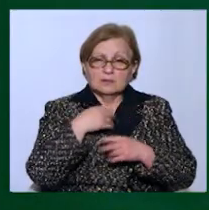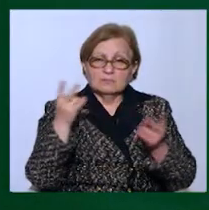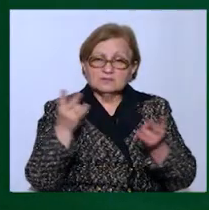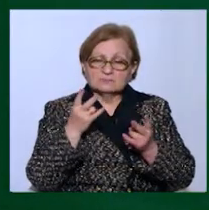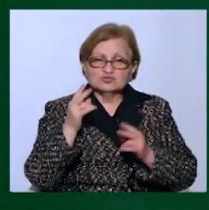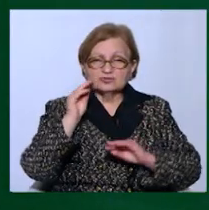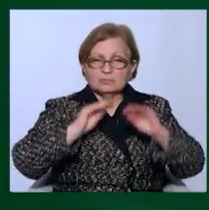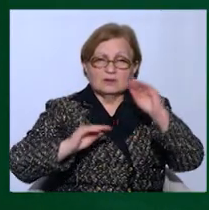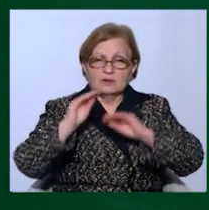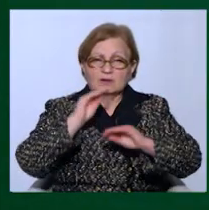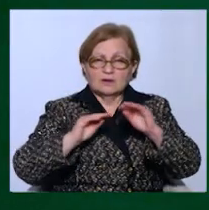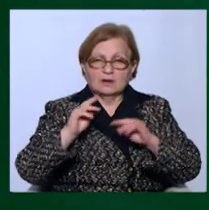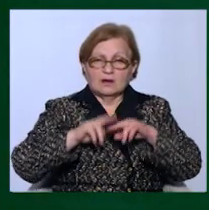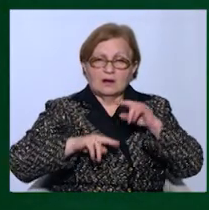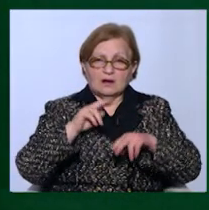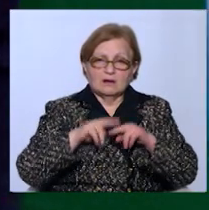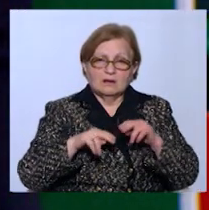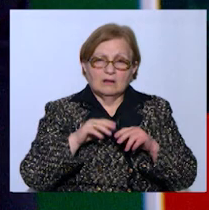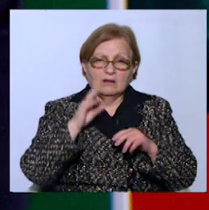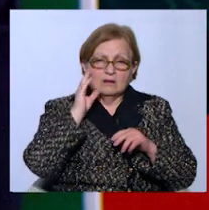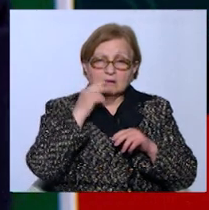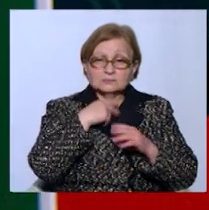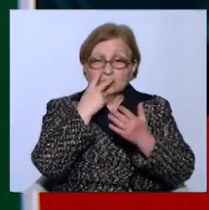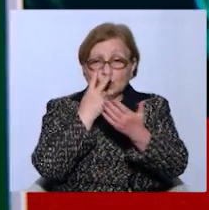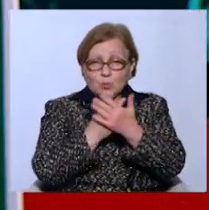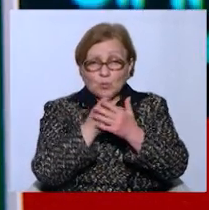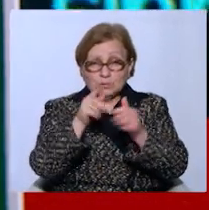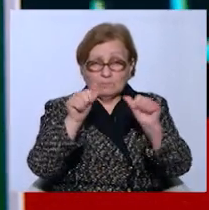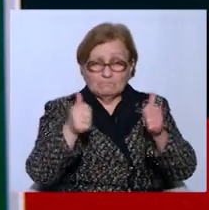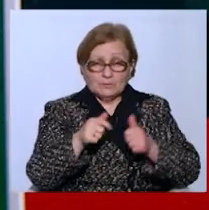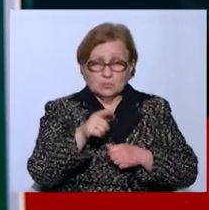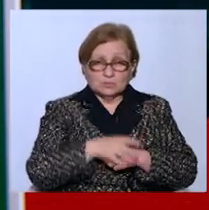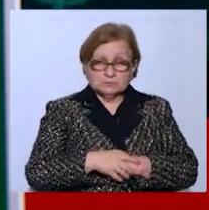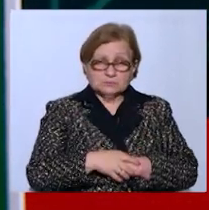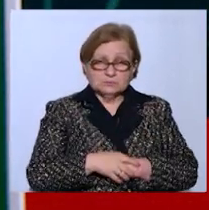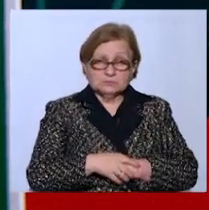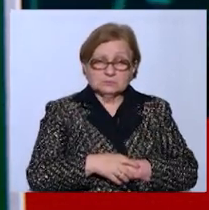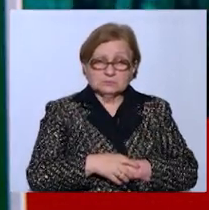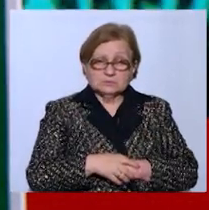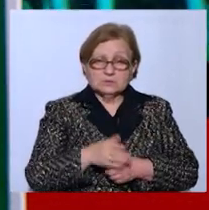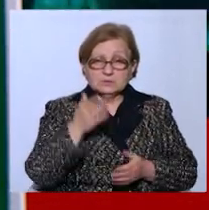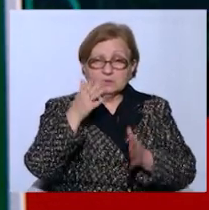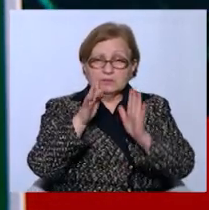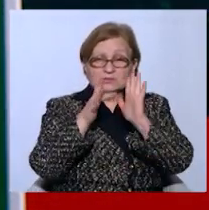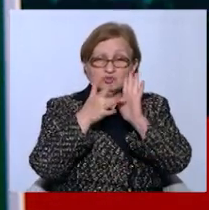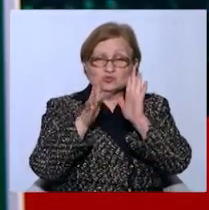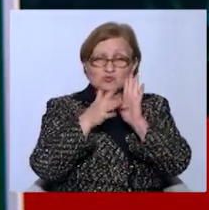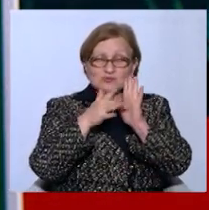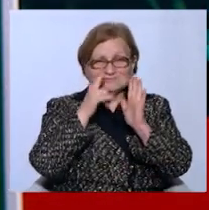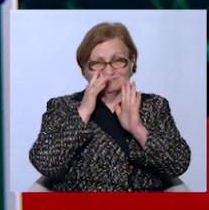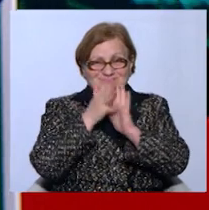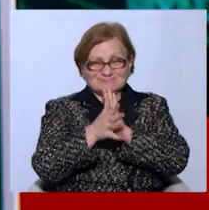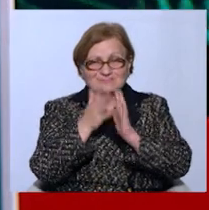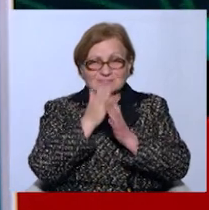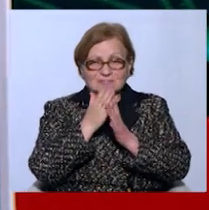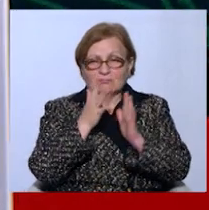აგება. როდესაც მე უყურებ აი ამ ფიგურას, თუ ის არის შუშის იქ რა მხარეს ხედავ, მაგრამ თუ ის